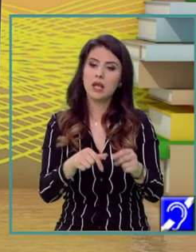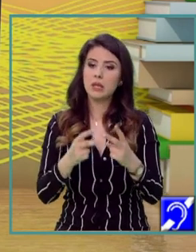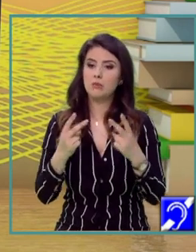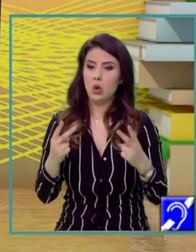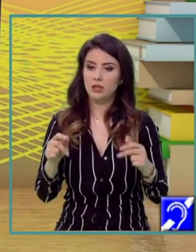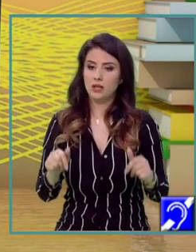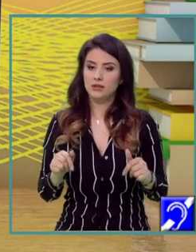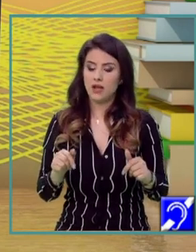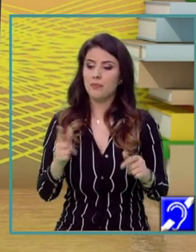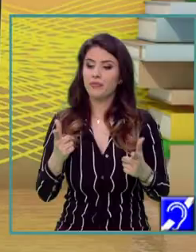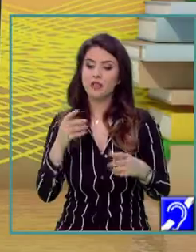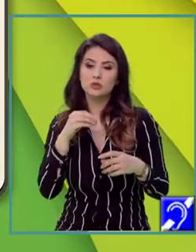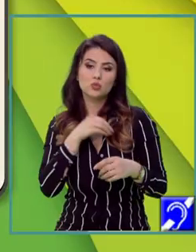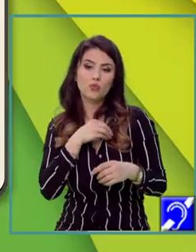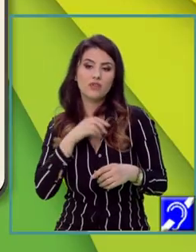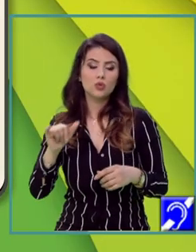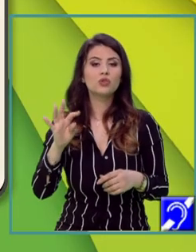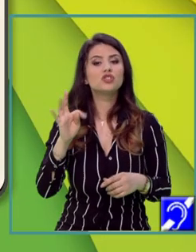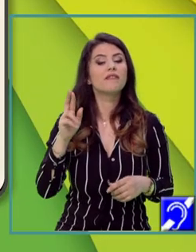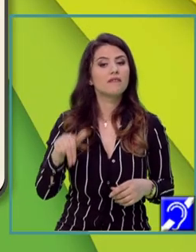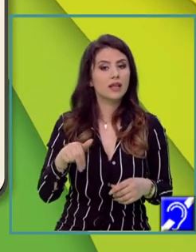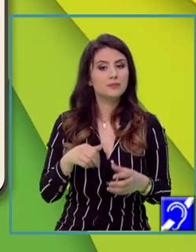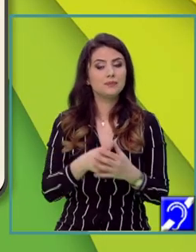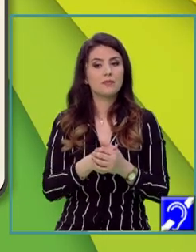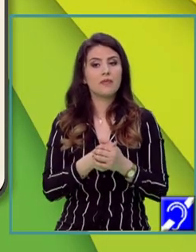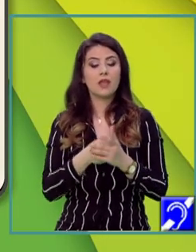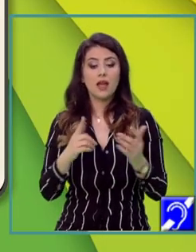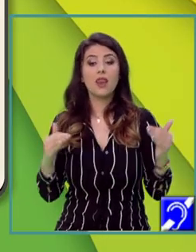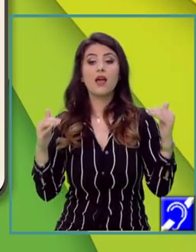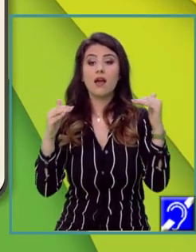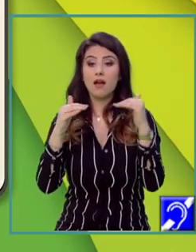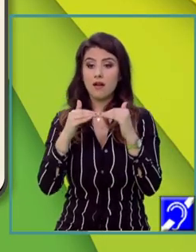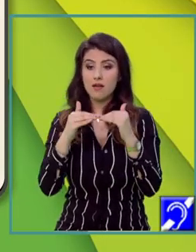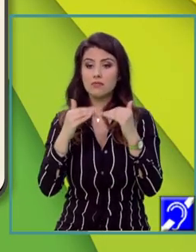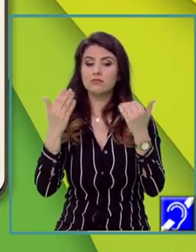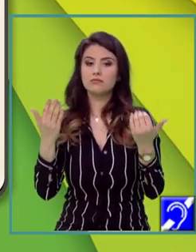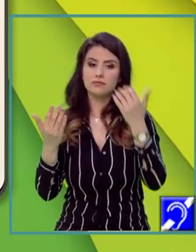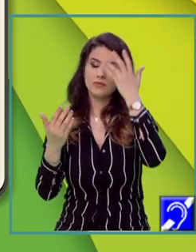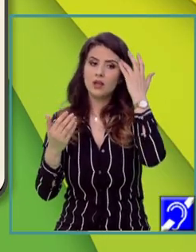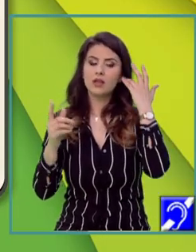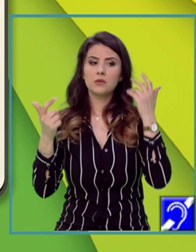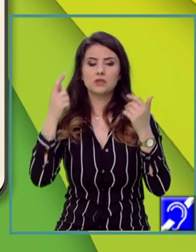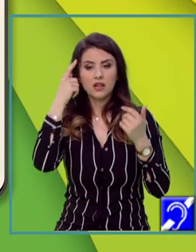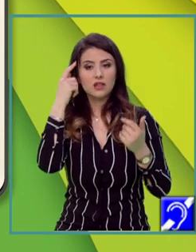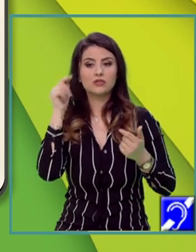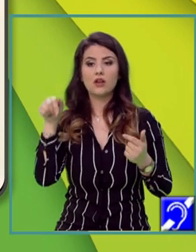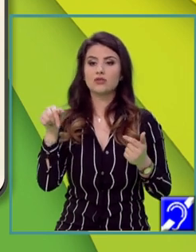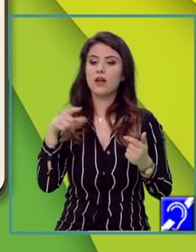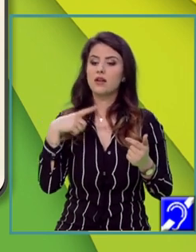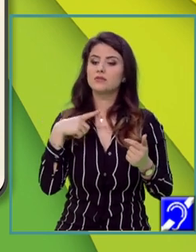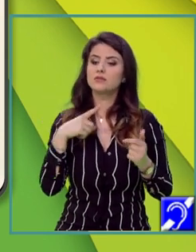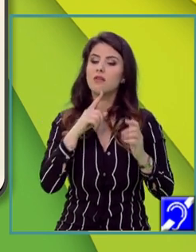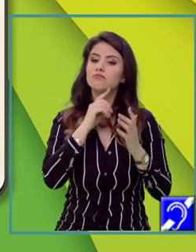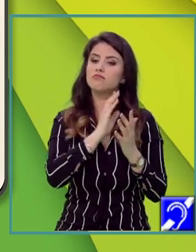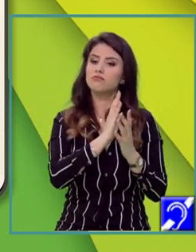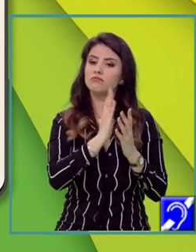o au în sufletul lui Ștefan gheorghidiu În egală măsură cu opt de avut în vedere faptul că aceste evenimente sunt ordonate